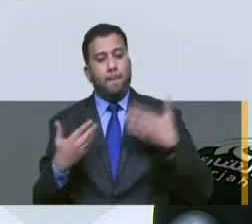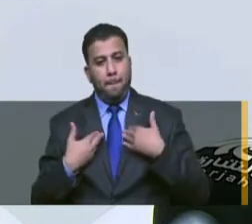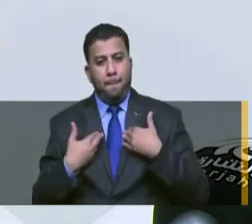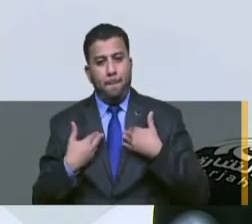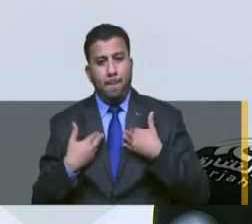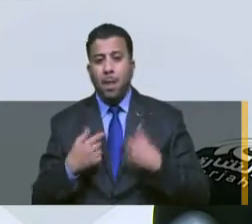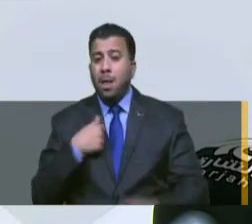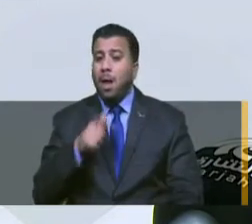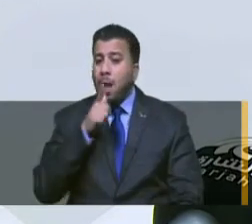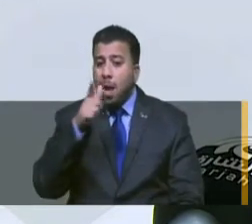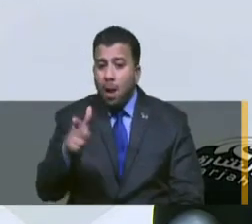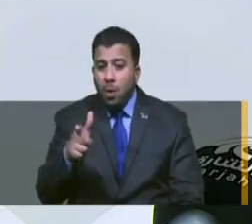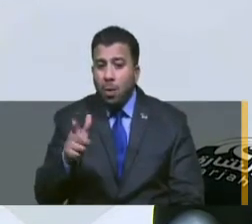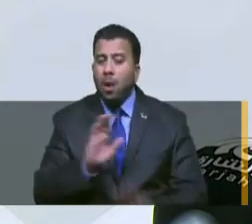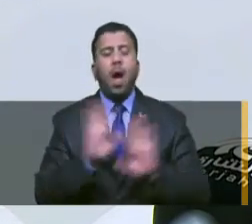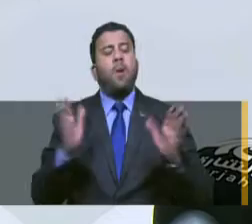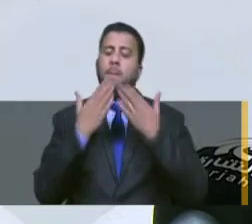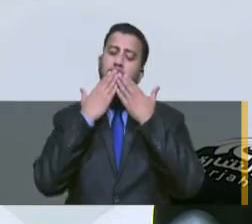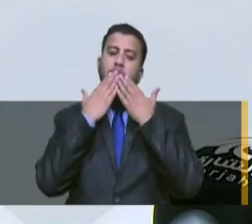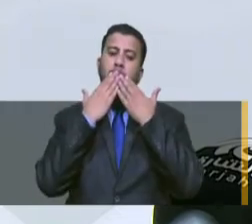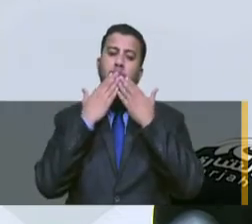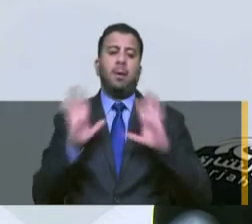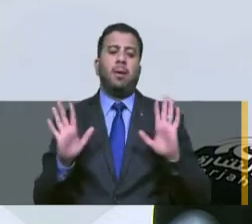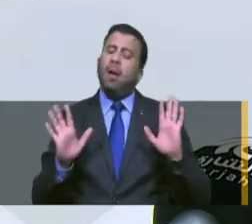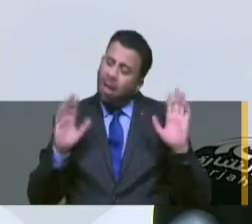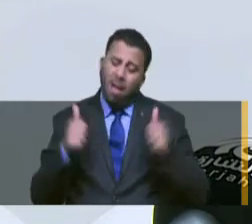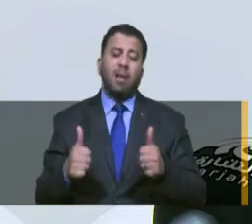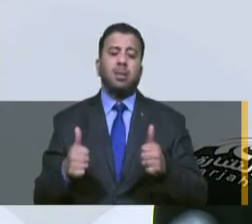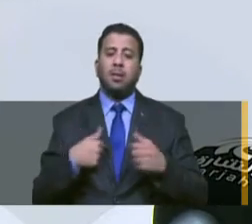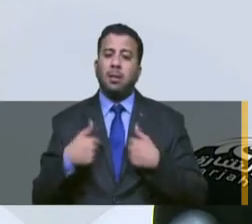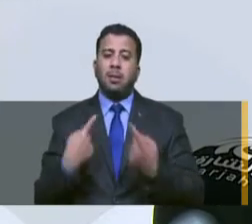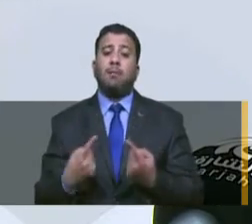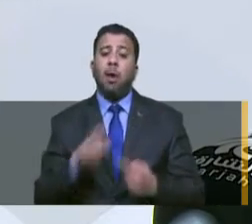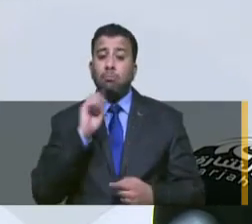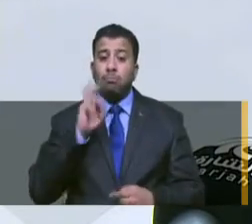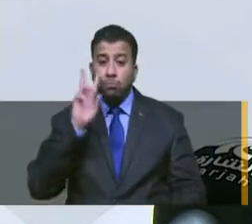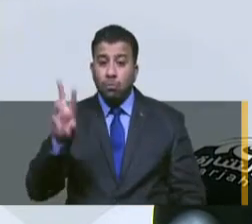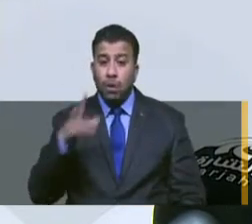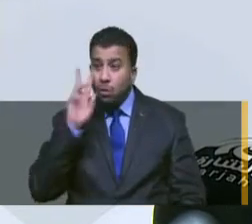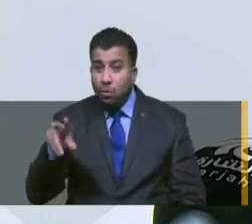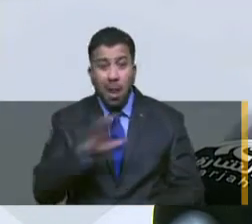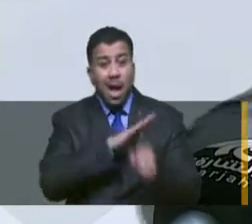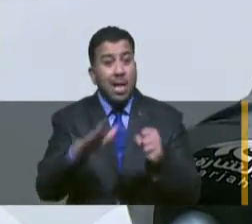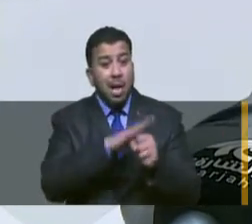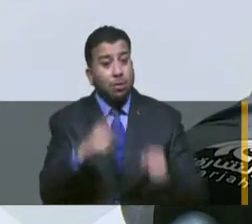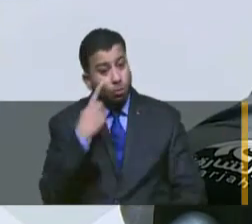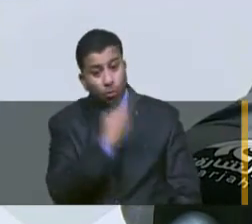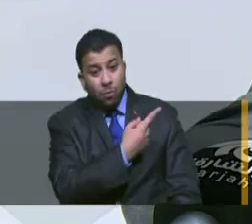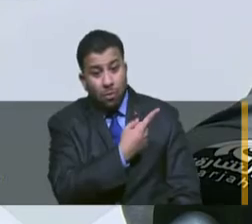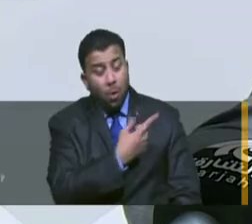يا نكون أمانة بصراحة. انت لو تشوف القتل اللي فينا مش